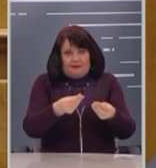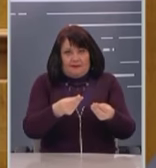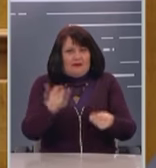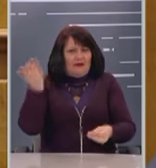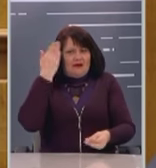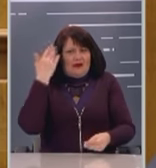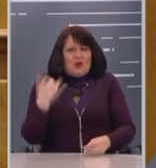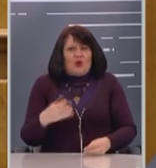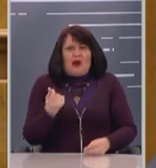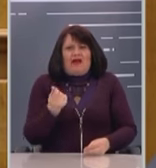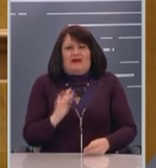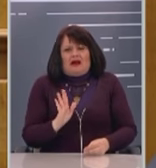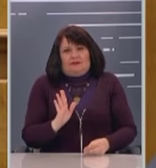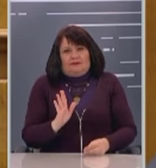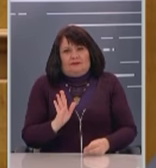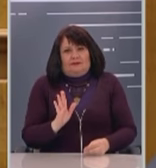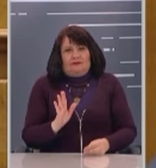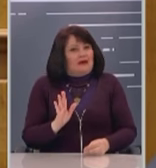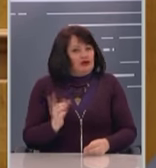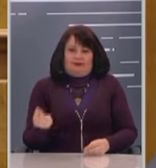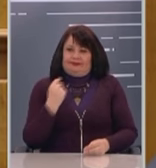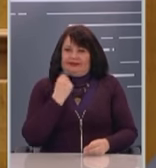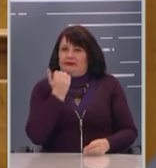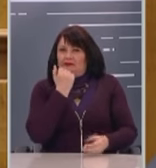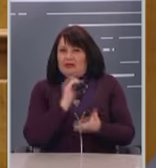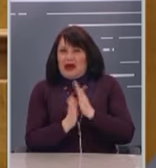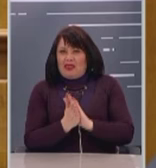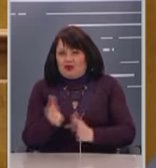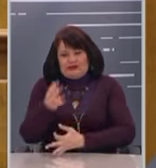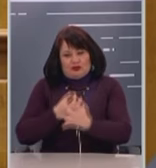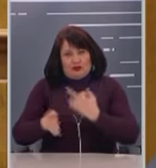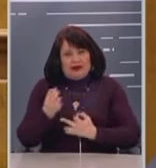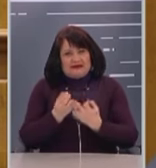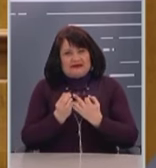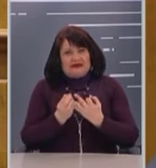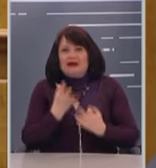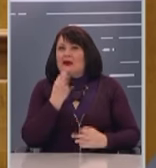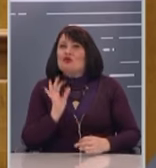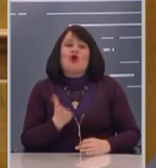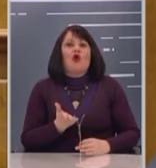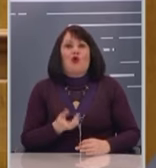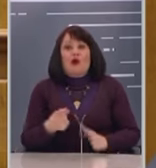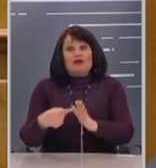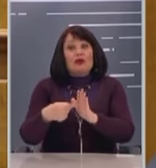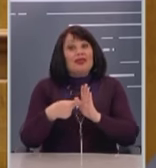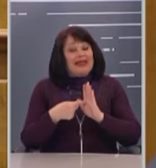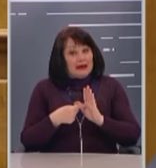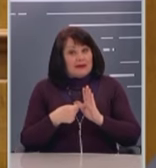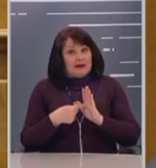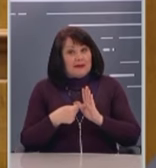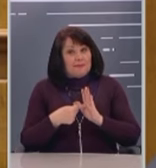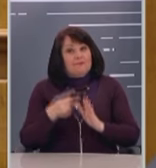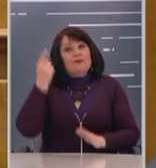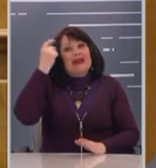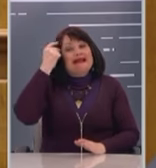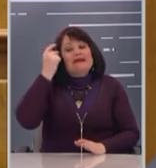είναι ατυχέστατη άποψη. Ατυχέστατο επιχείρημα. Γιατί αποκαλύπτει την αντίληψη